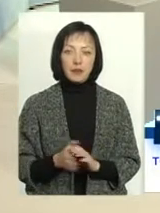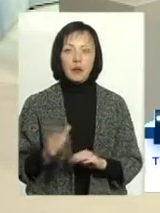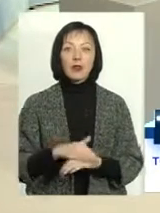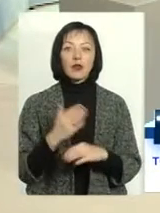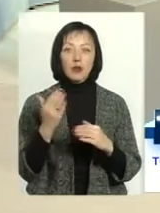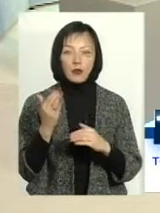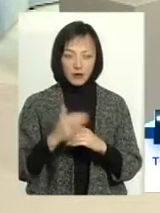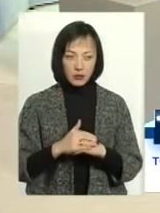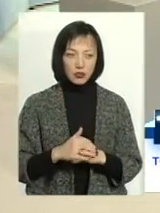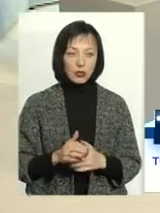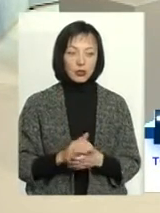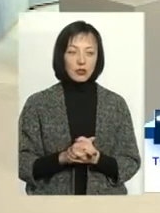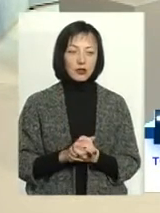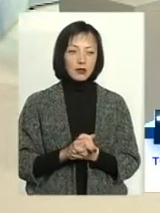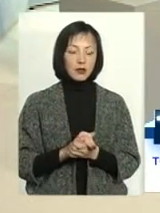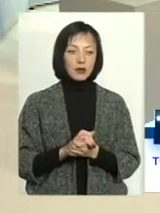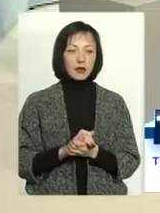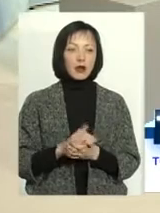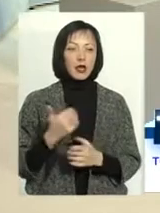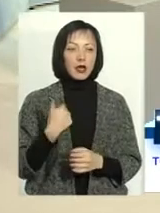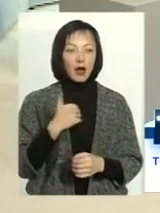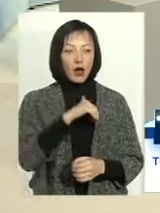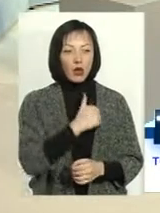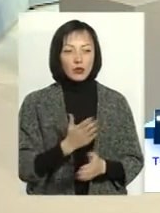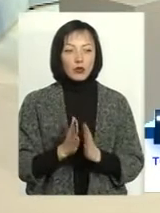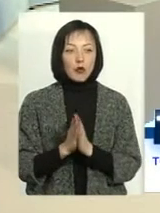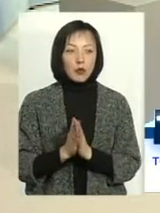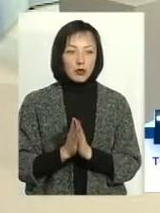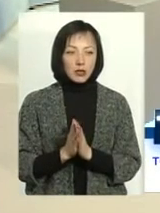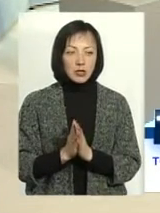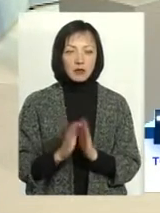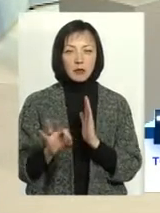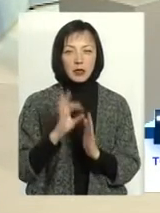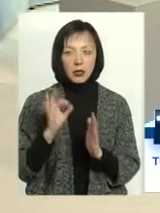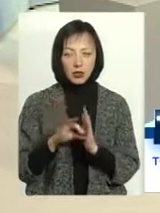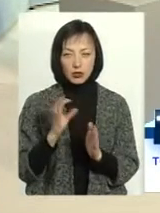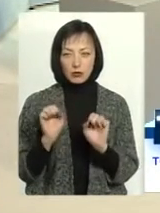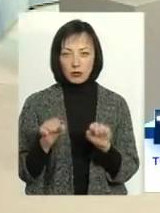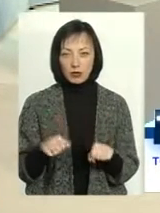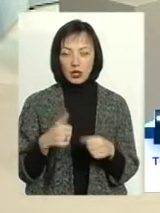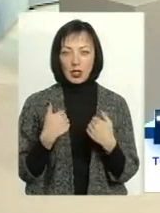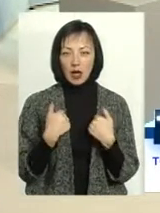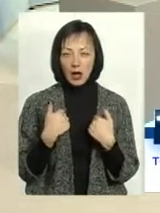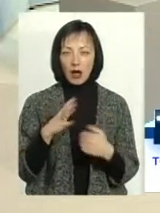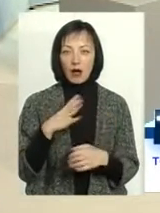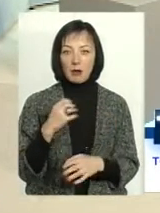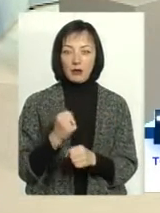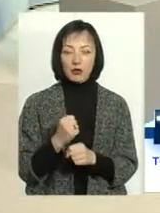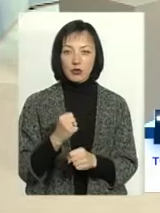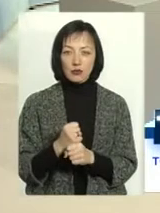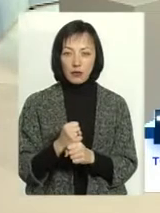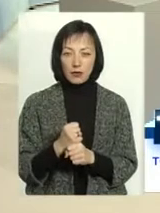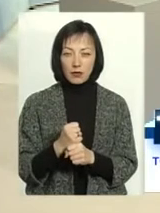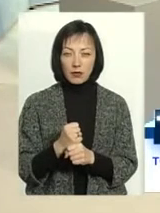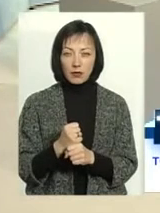Добрий вечір. Доброго здоров'я. Дивіться, я хочу вас попросити, може мені підсказати, дивіться. Я працював свій час